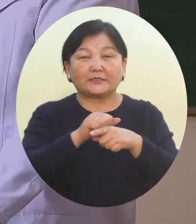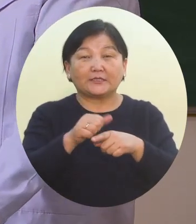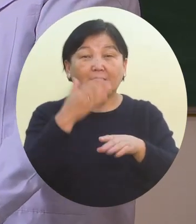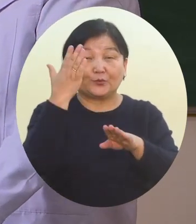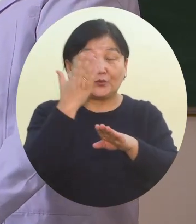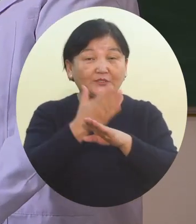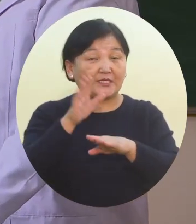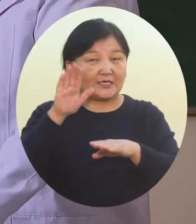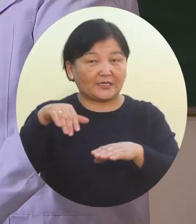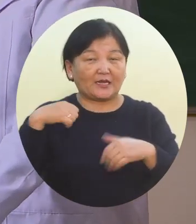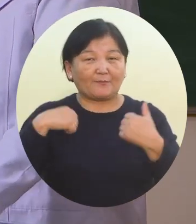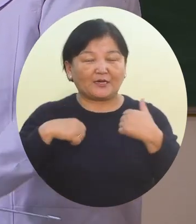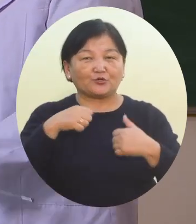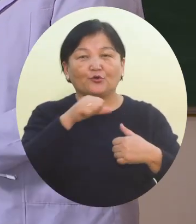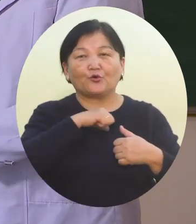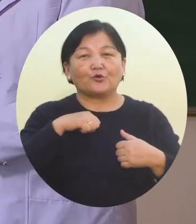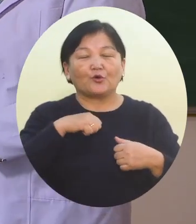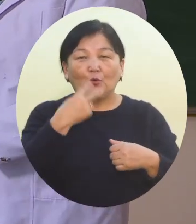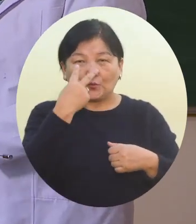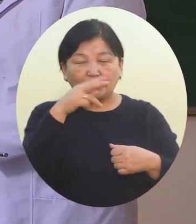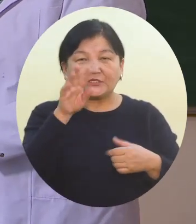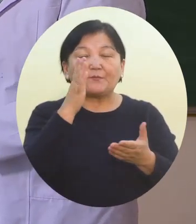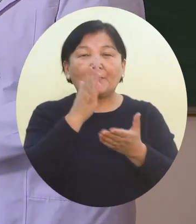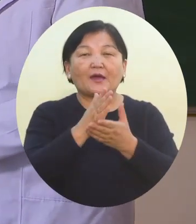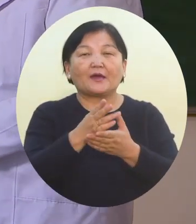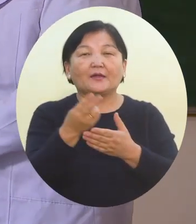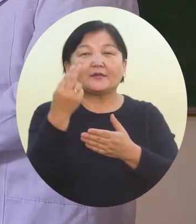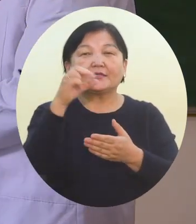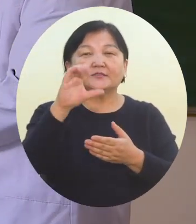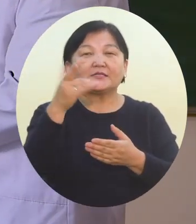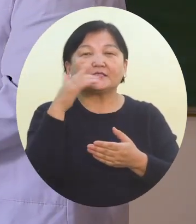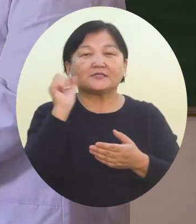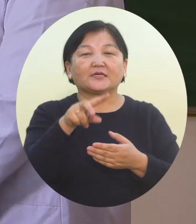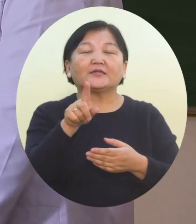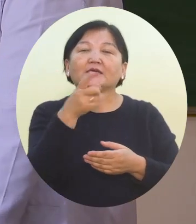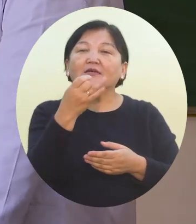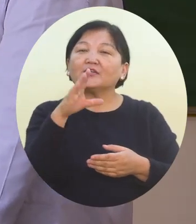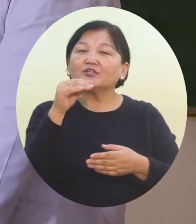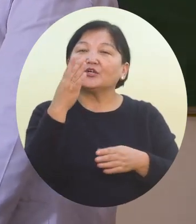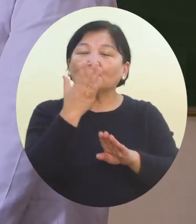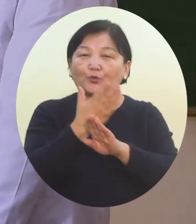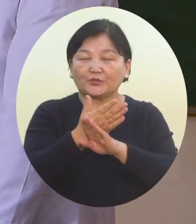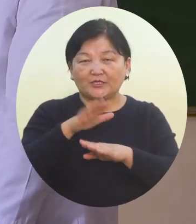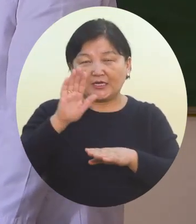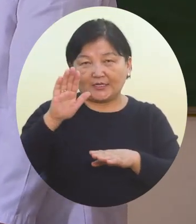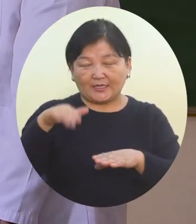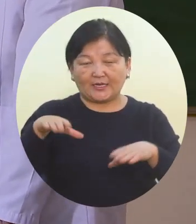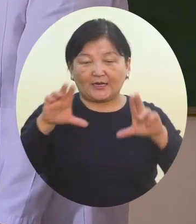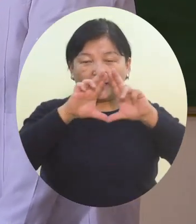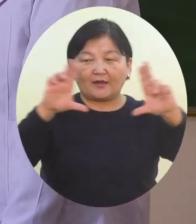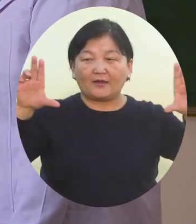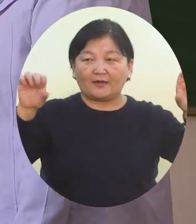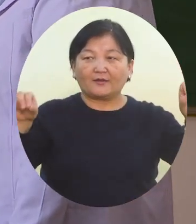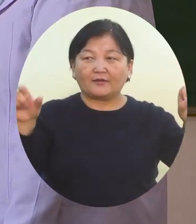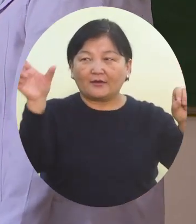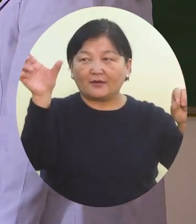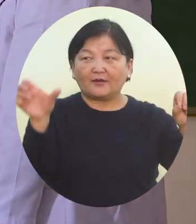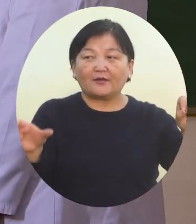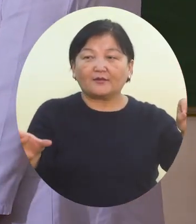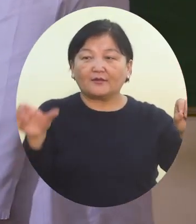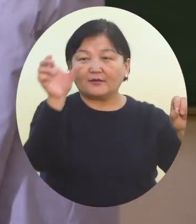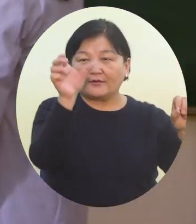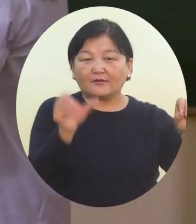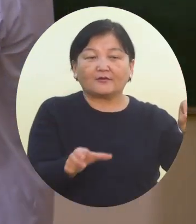бас хэмжиж үтсэн байгаа. За судасны зохиолтоо хэмжиж үтсэн үр дүнгээ дараах хэлбрээр илэрхийлж болох юмаа гэд багш нэм хүснэгтийг бэлдсэн байж